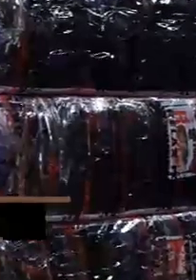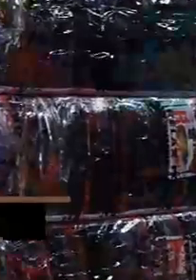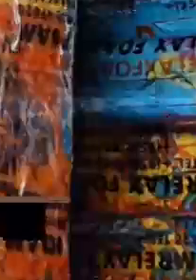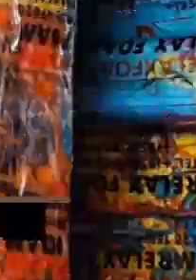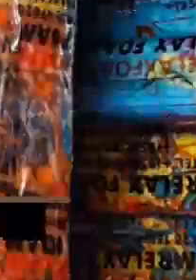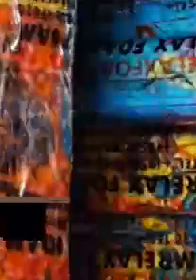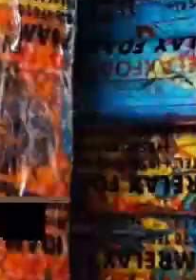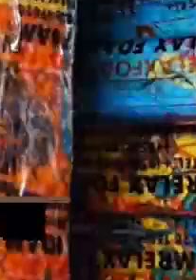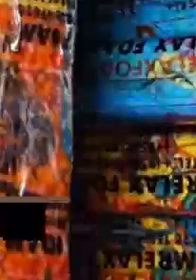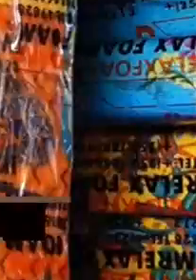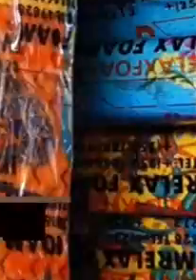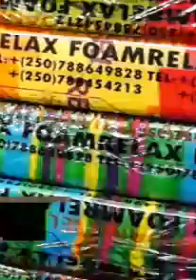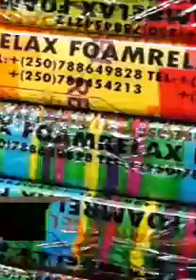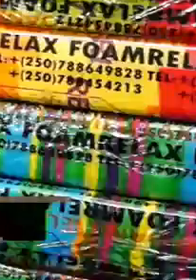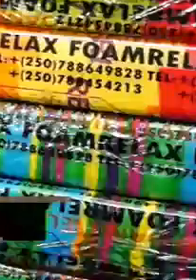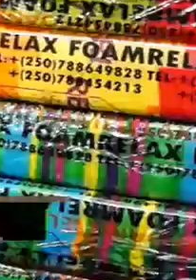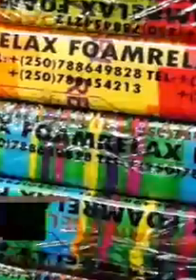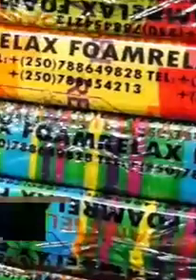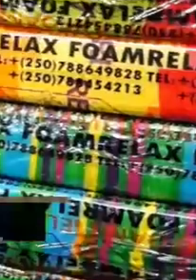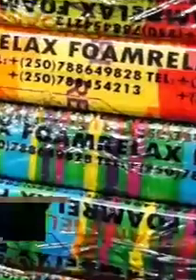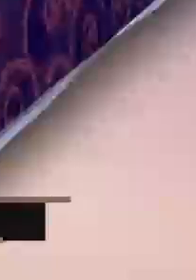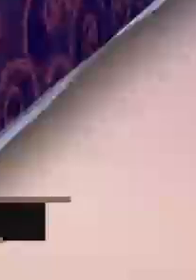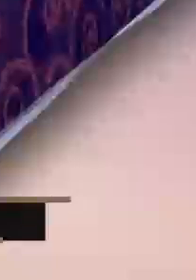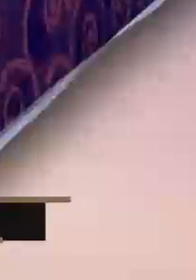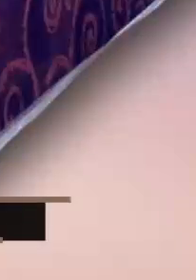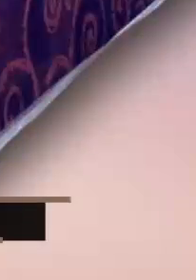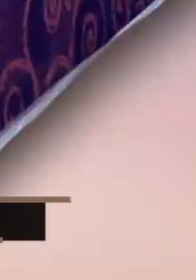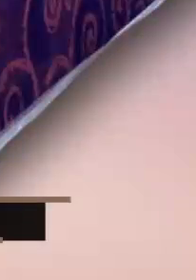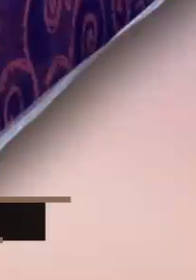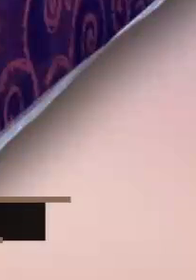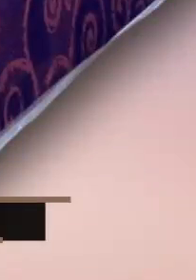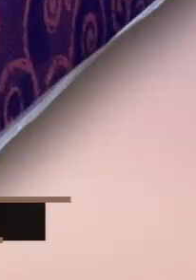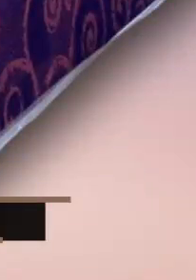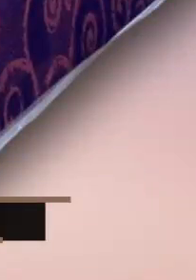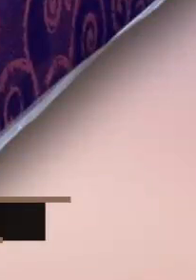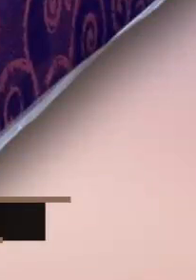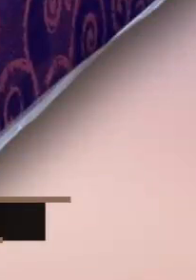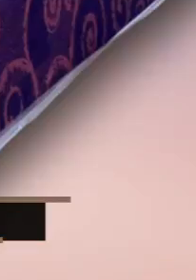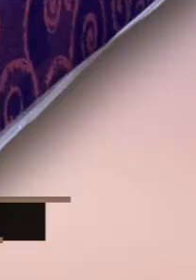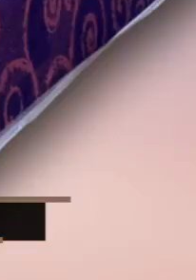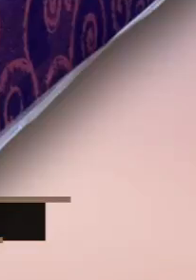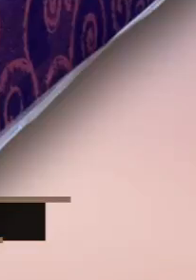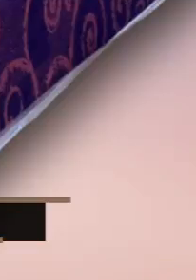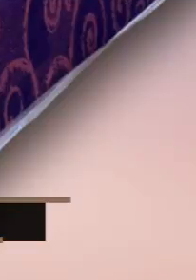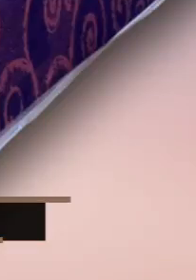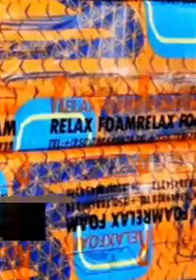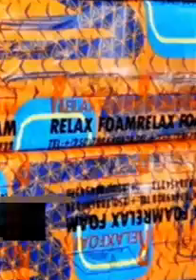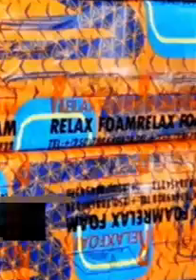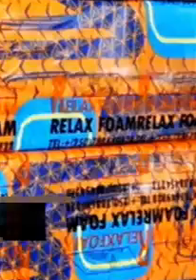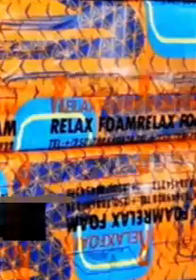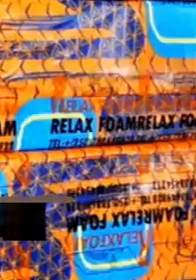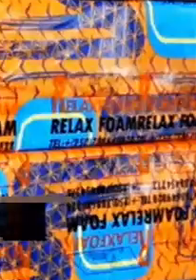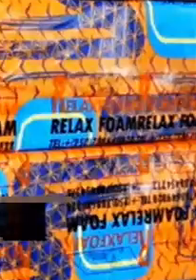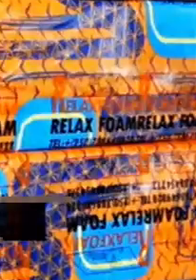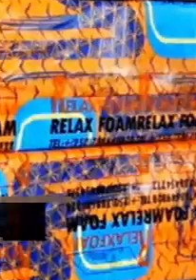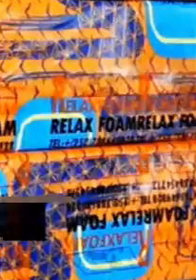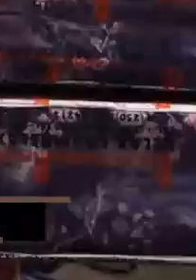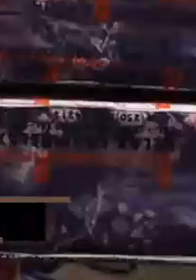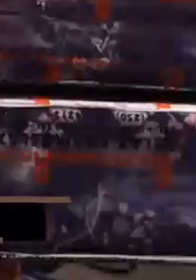rero muramenye mu majyambere ni hazaburemo matora ya relax form ejimbavu zidafatana n'imbaho uboshya